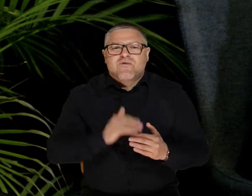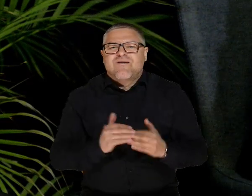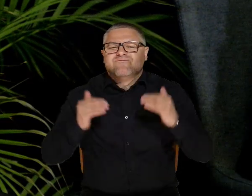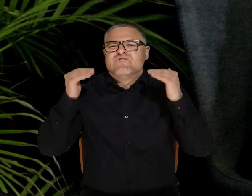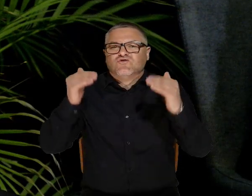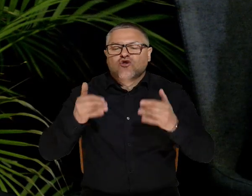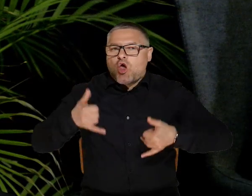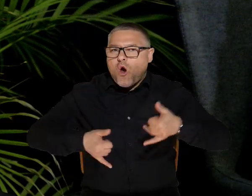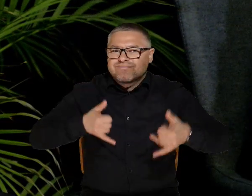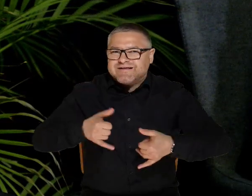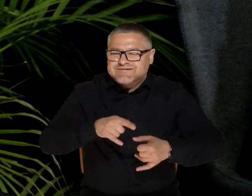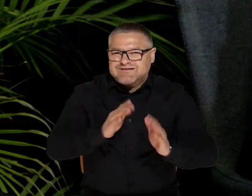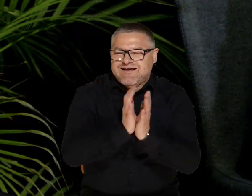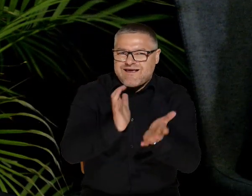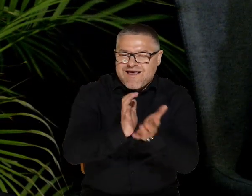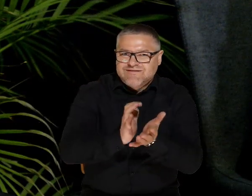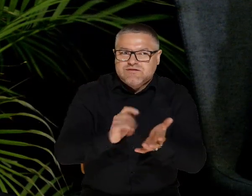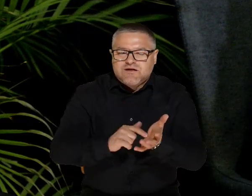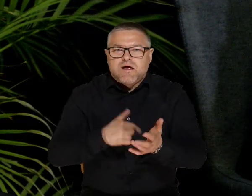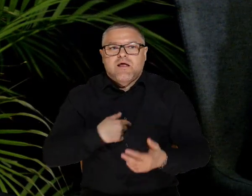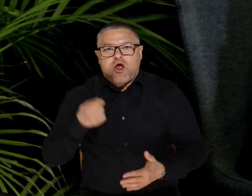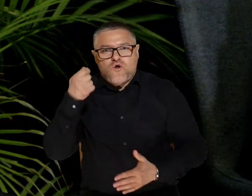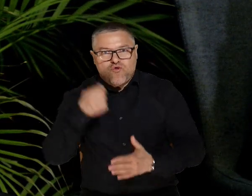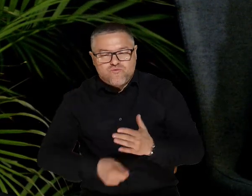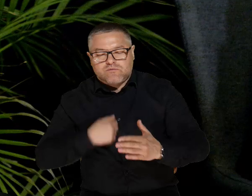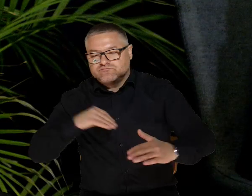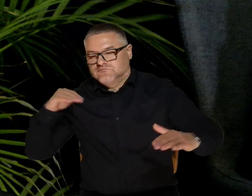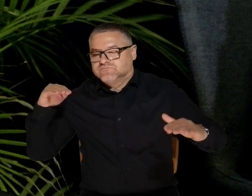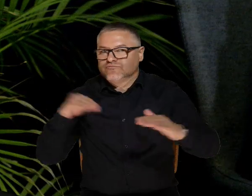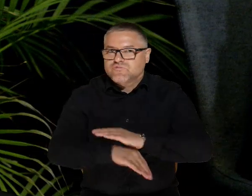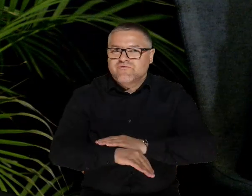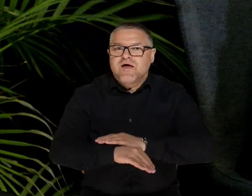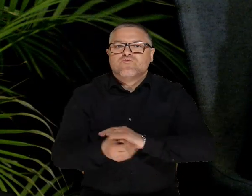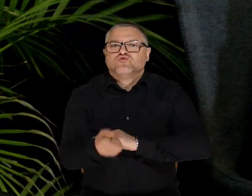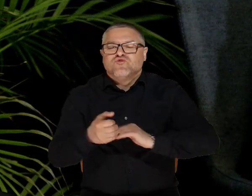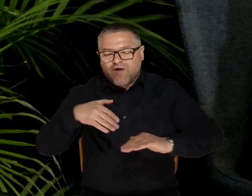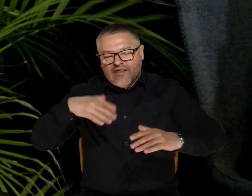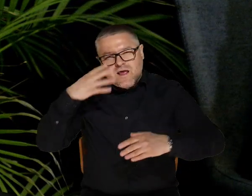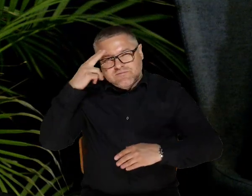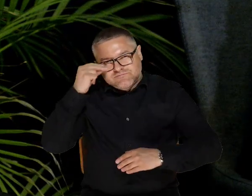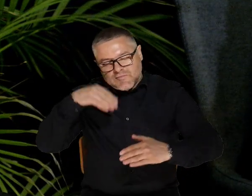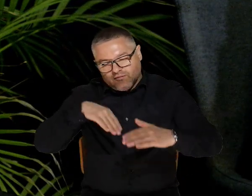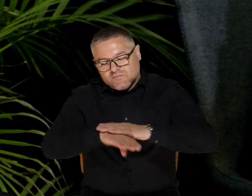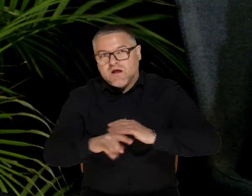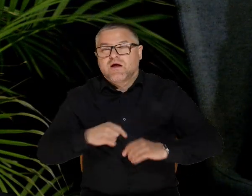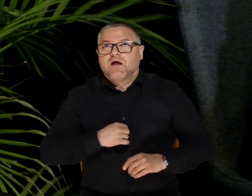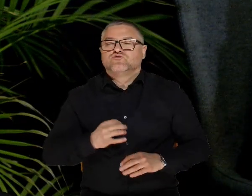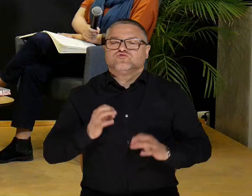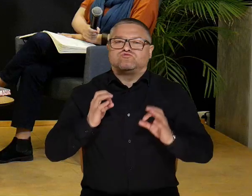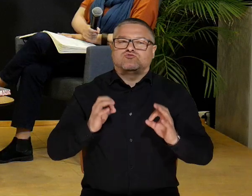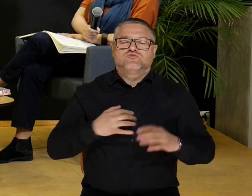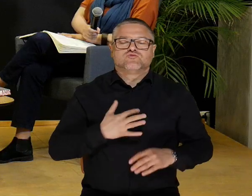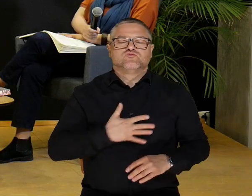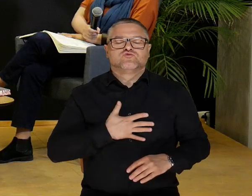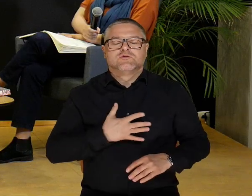chyba, a ona mówi, kupiłam sobie i schowałam sobie na dnie szuflady i teraz już jest dobrze i teraz już mi będzie